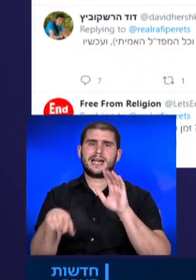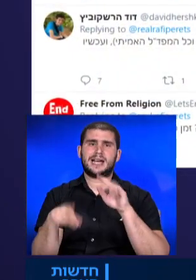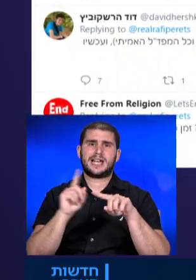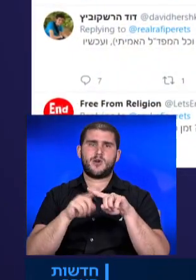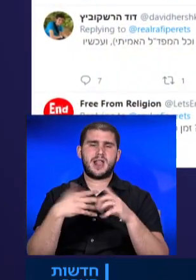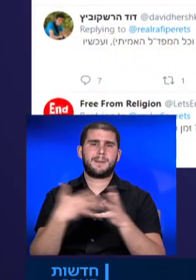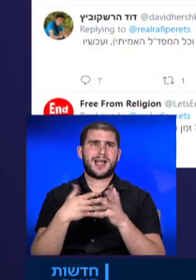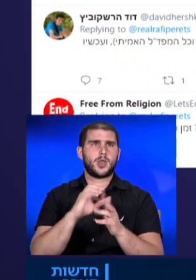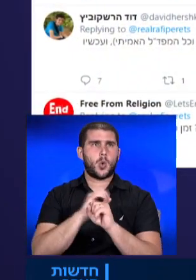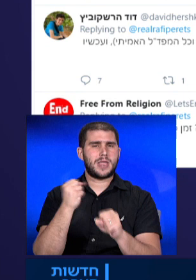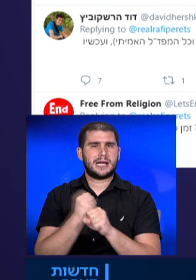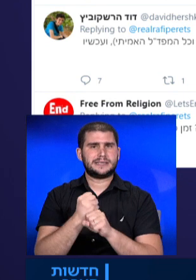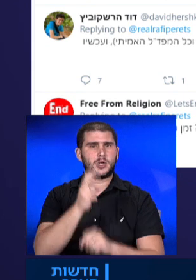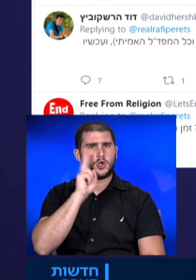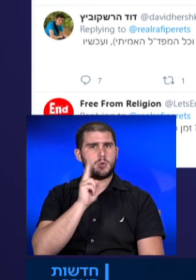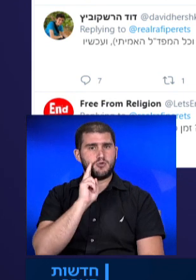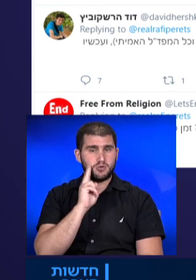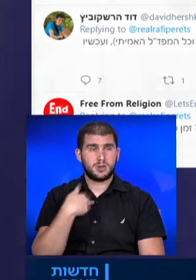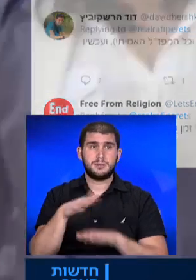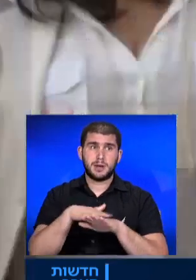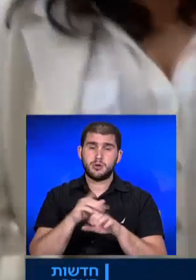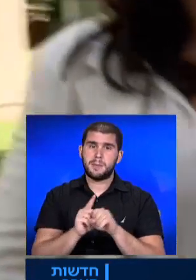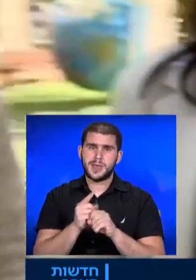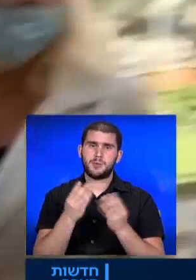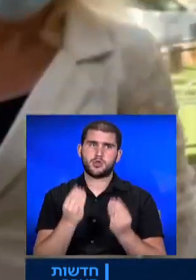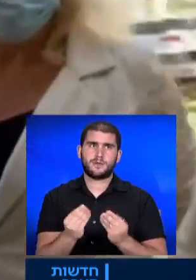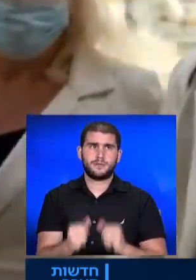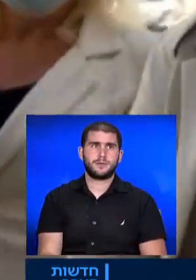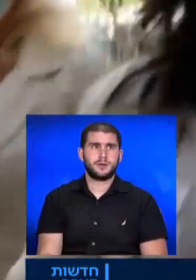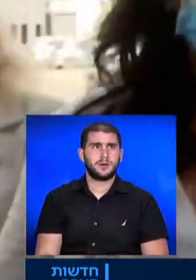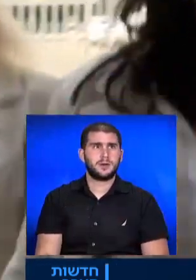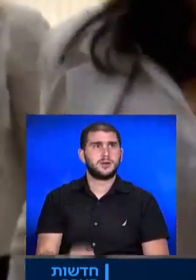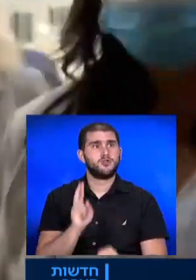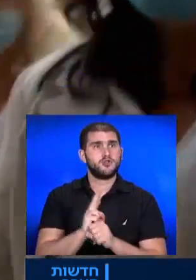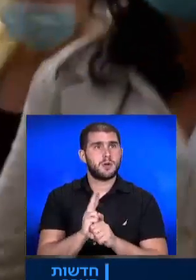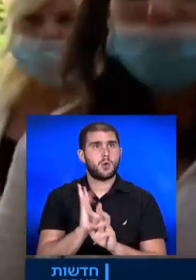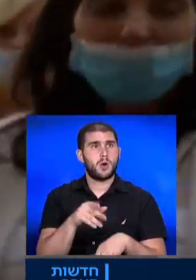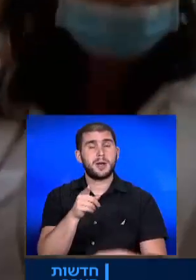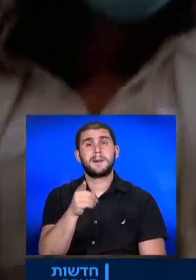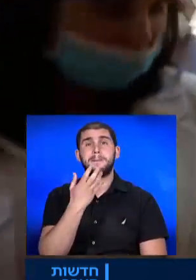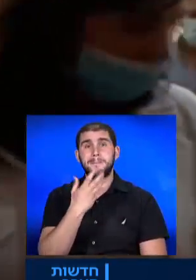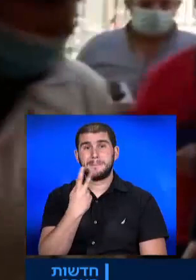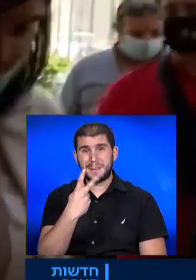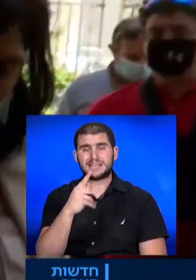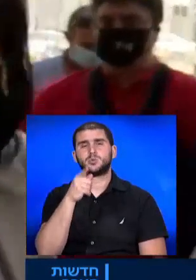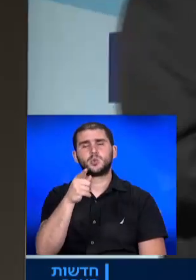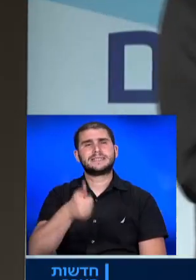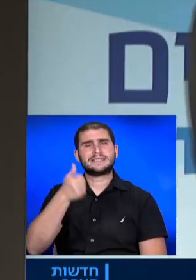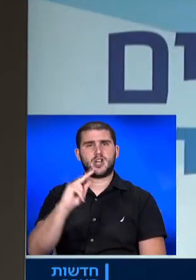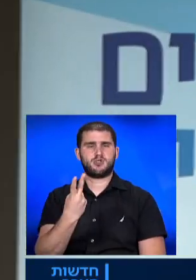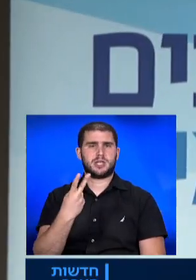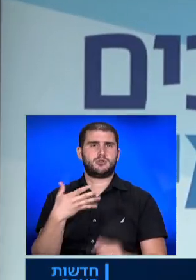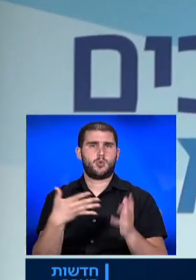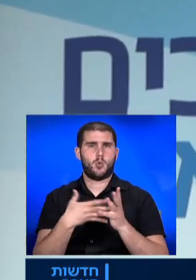קורונה שעשיתי ביום שישי, מרגיש כרגע טוב. הוא על סטריליות, אני מבקש. פרץ הוא השר השני שהובחן חולה,